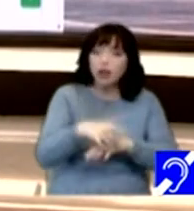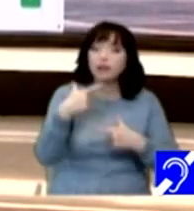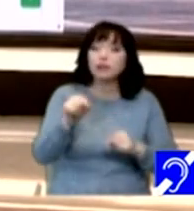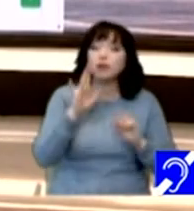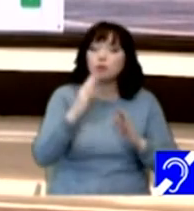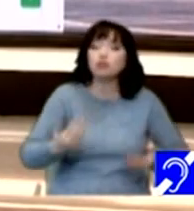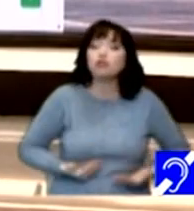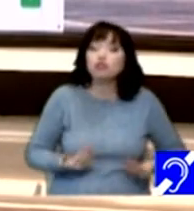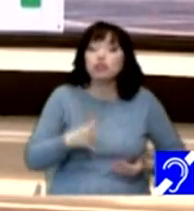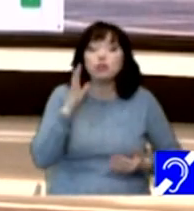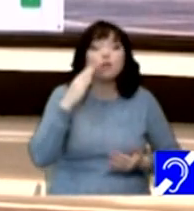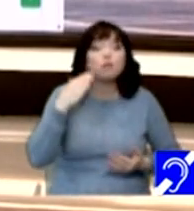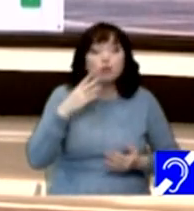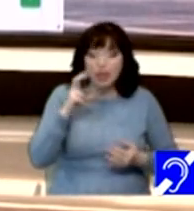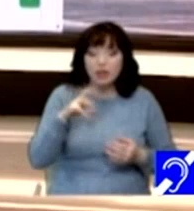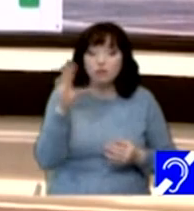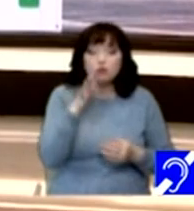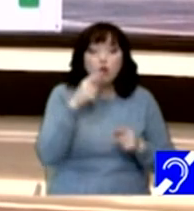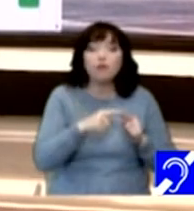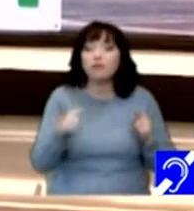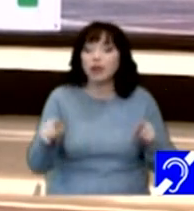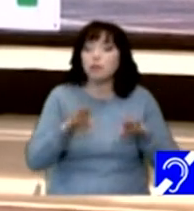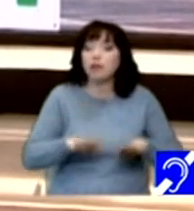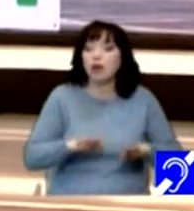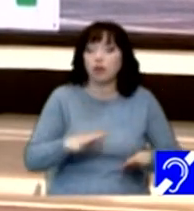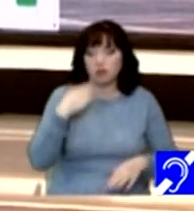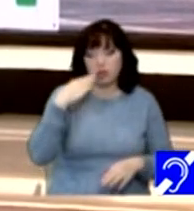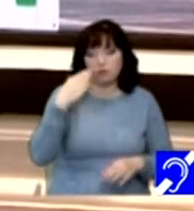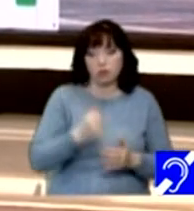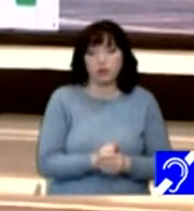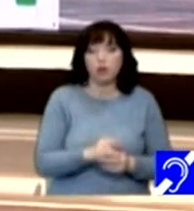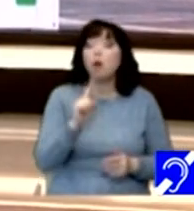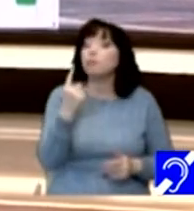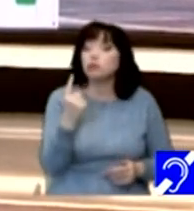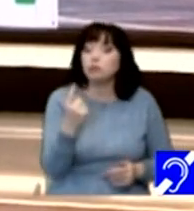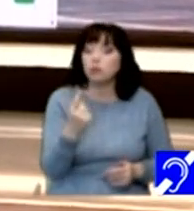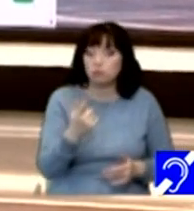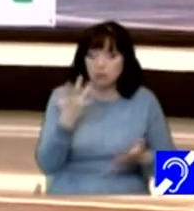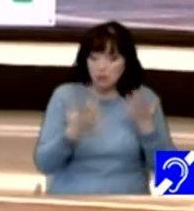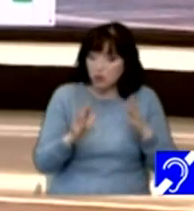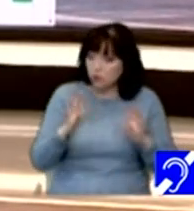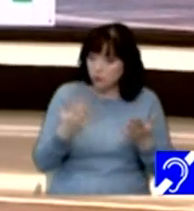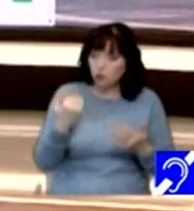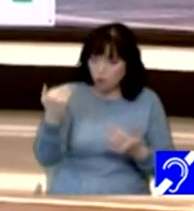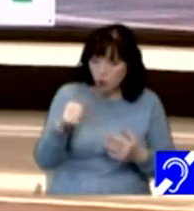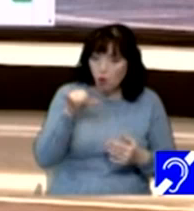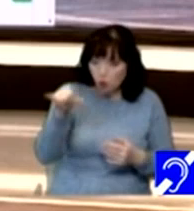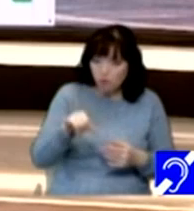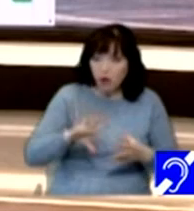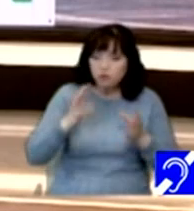în România pe toată perioada șederii dumneavoastră. De ce? Fiindcă dacă sunteți confirmat pozitiv